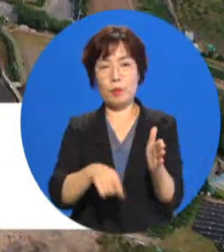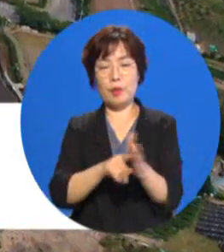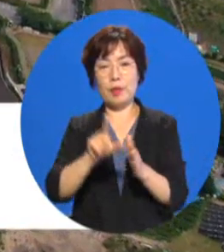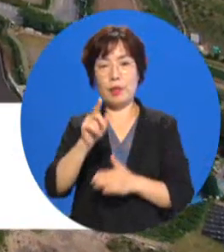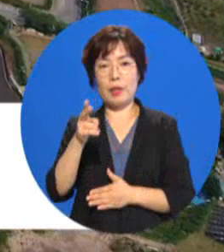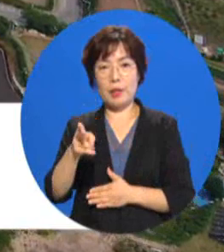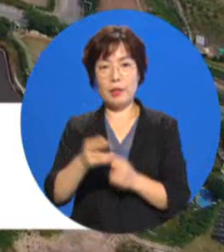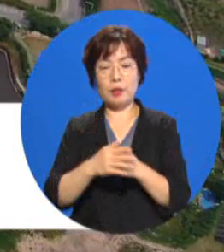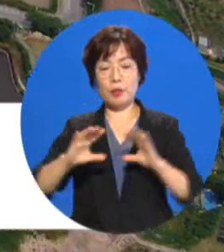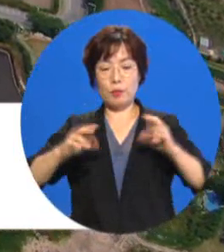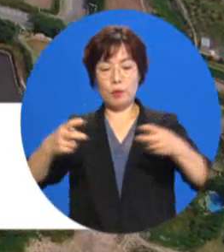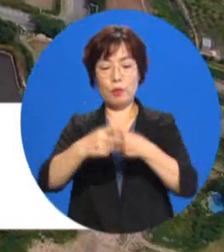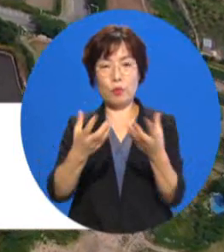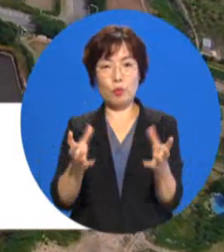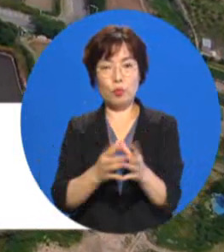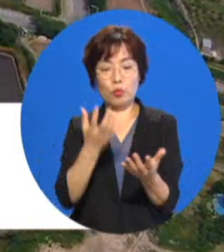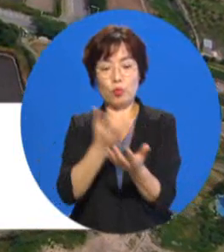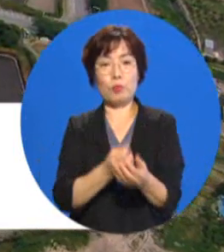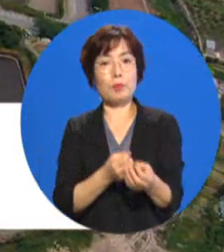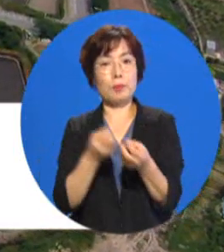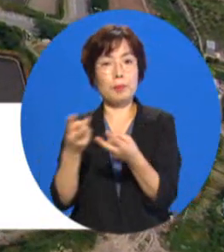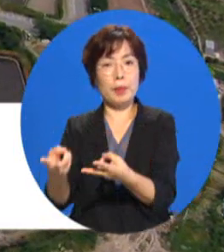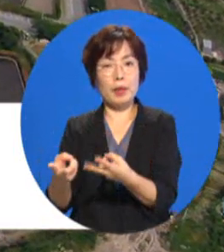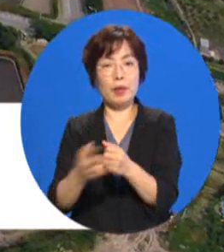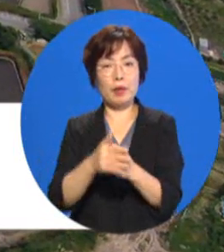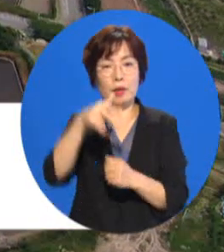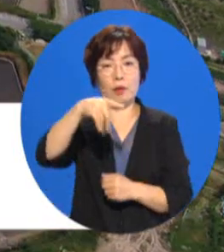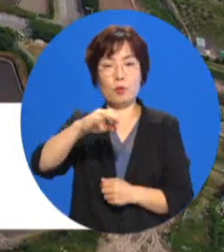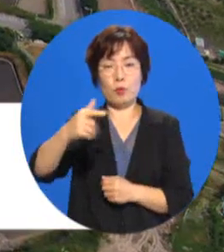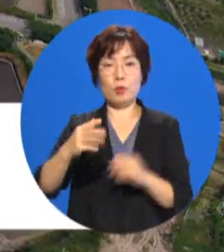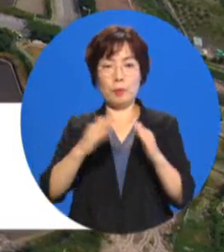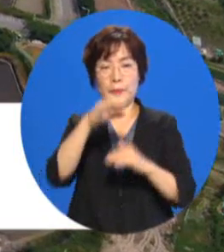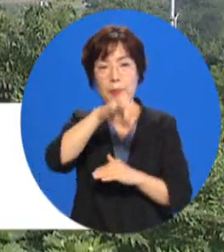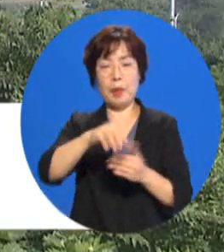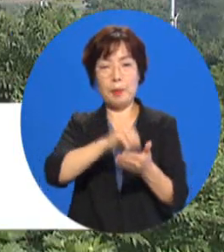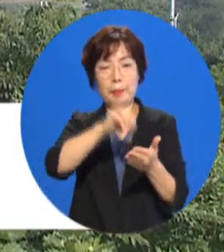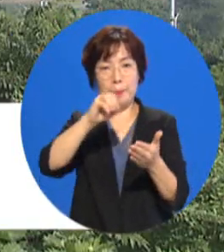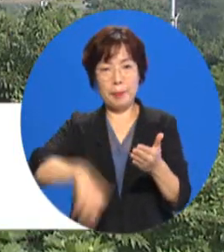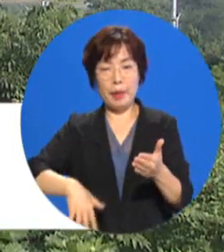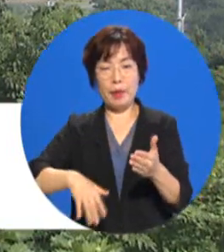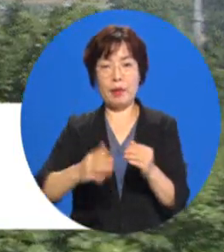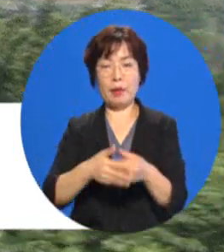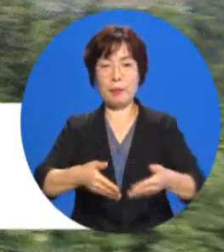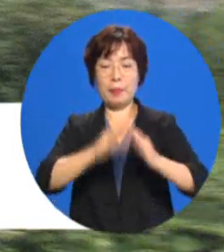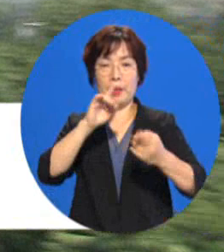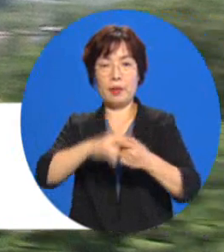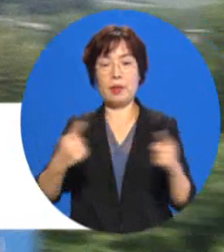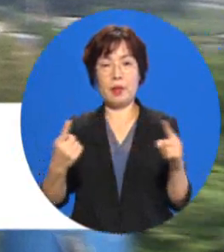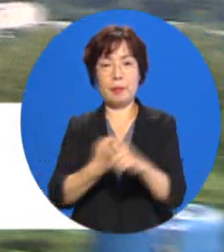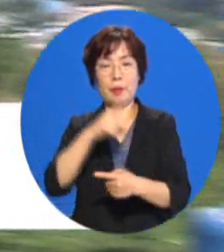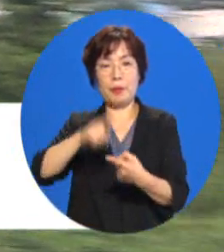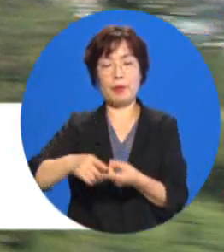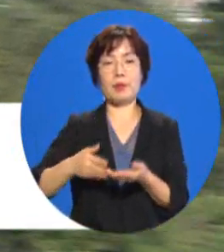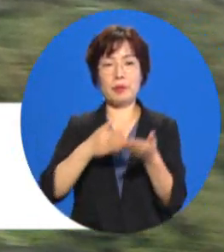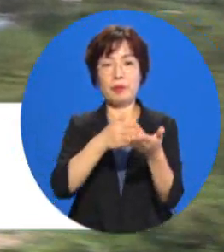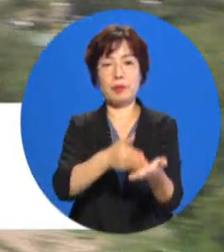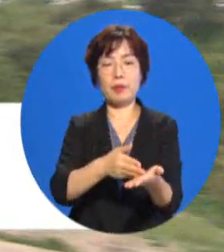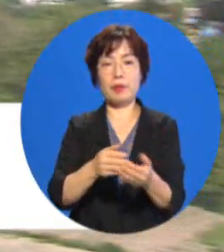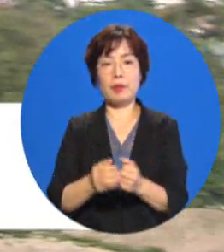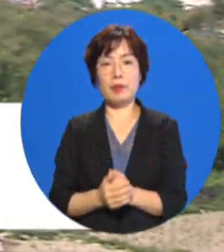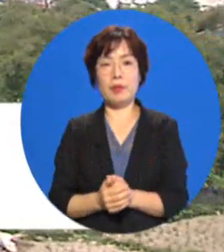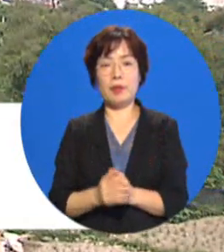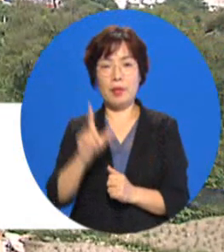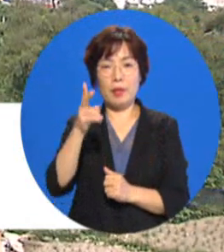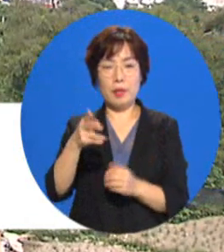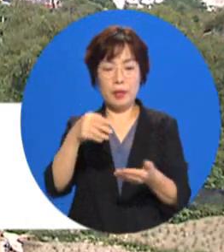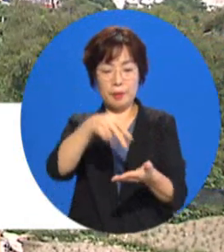LH와 국토교통부에 공문을 보내 중촌마을을 제외하는 방향으로 개발계획을 변경해 줄 것을 요구했다고 밝혔습니다. LH